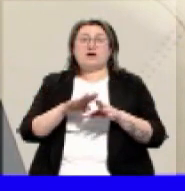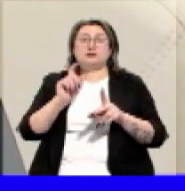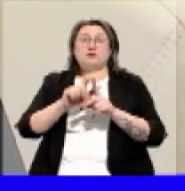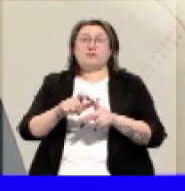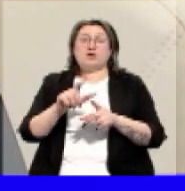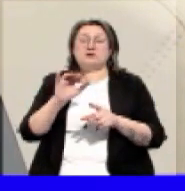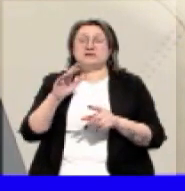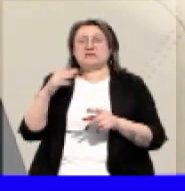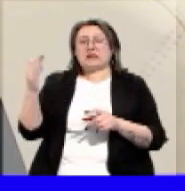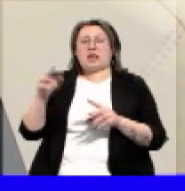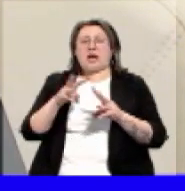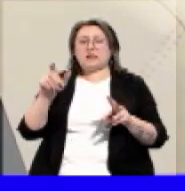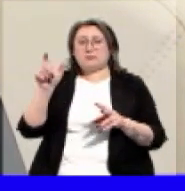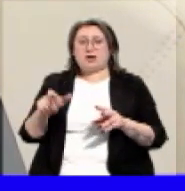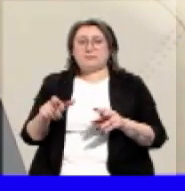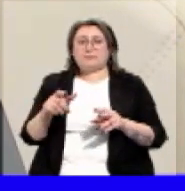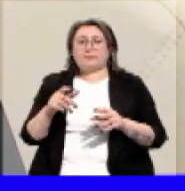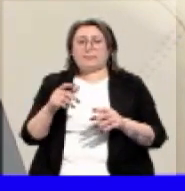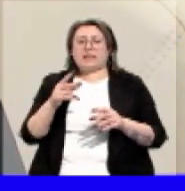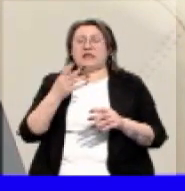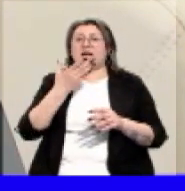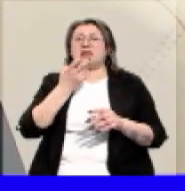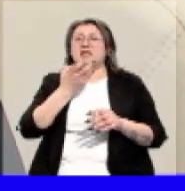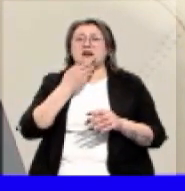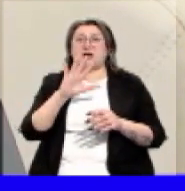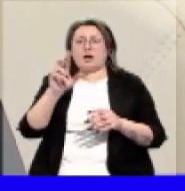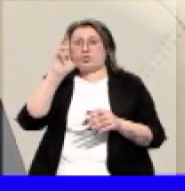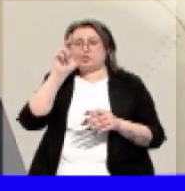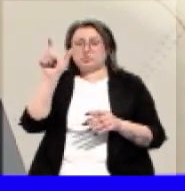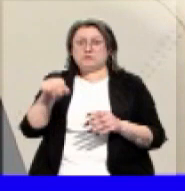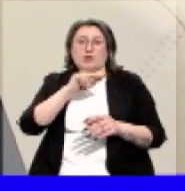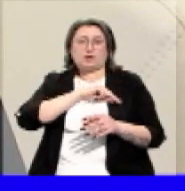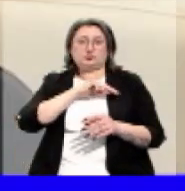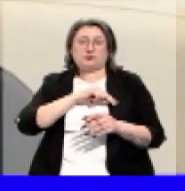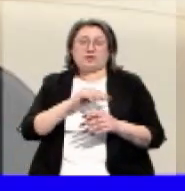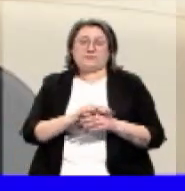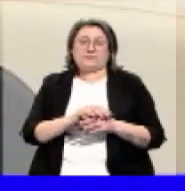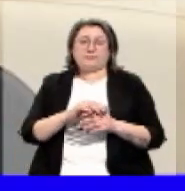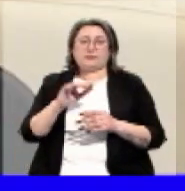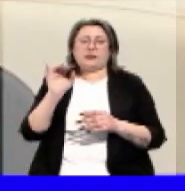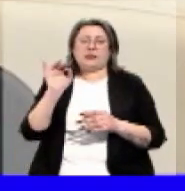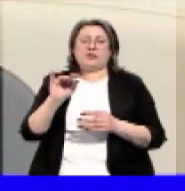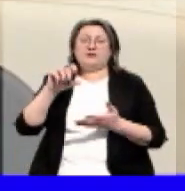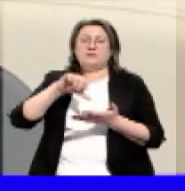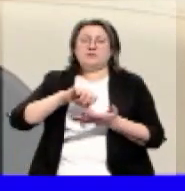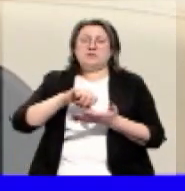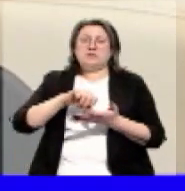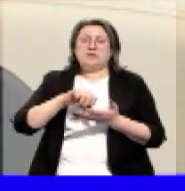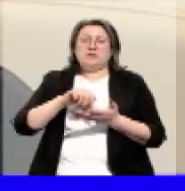реплика со стороны акима, она, конечно, не красит государственного служащего. Присутствуют